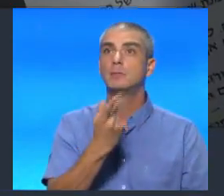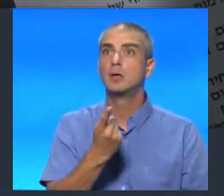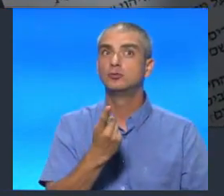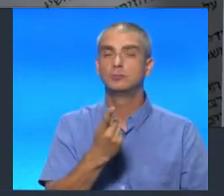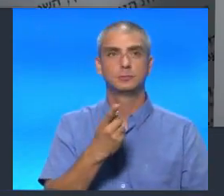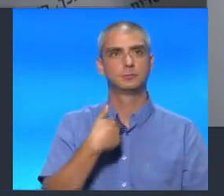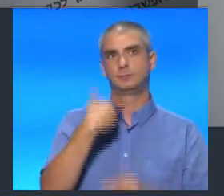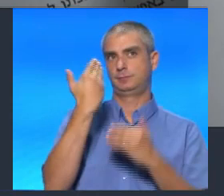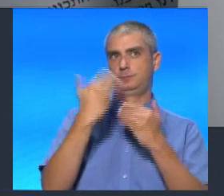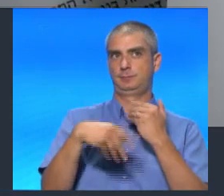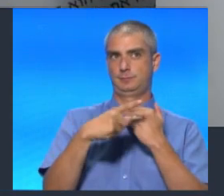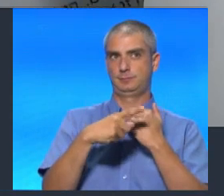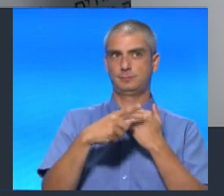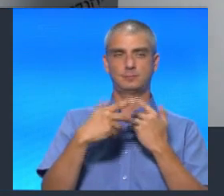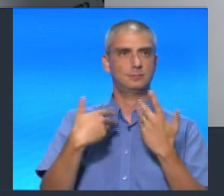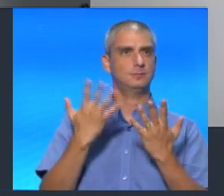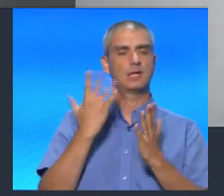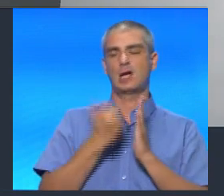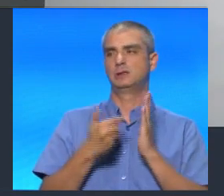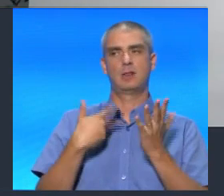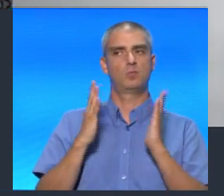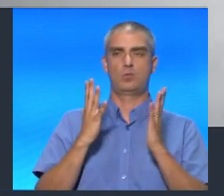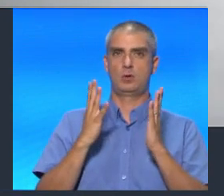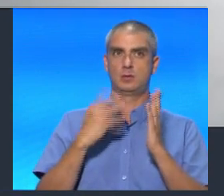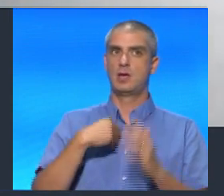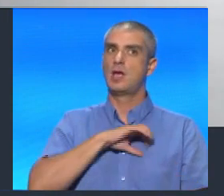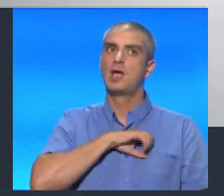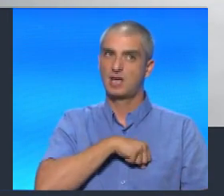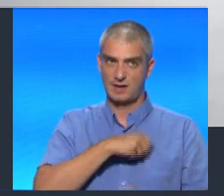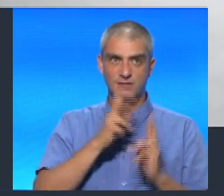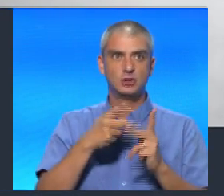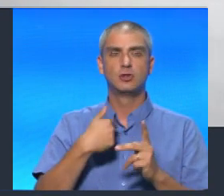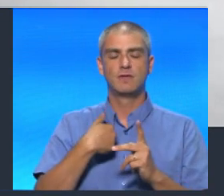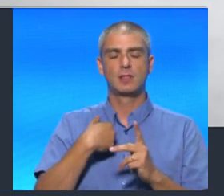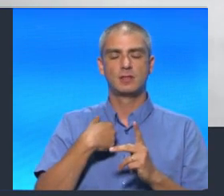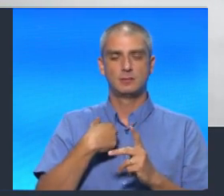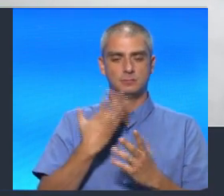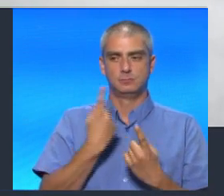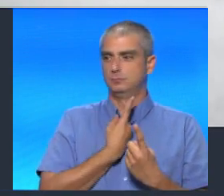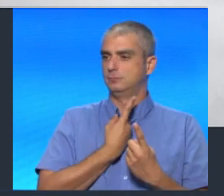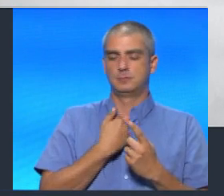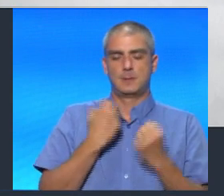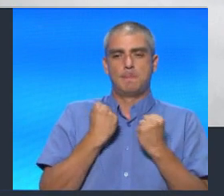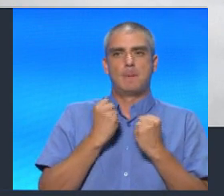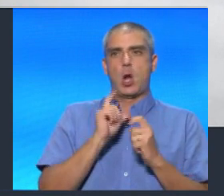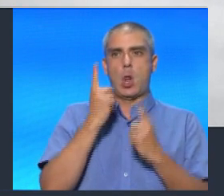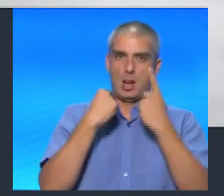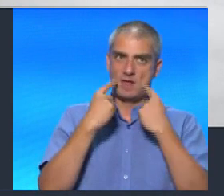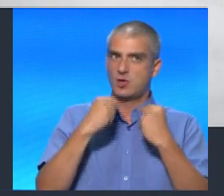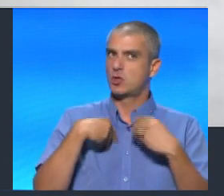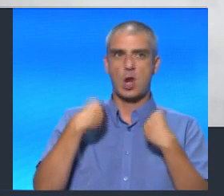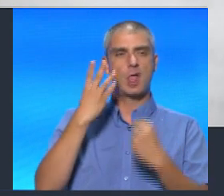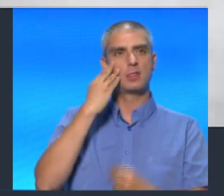אסיים בכך. החוסר מאוד קשה, הכאב נמצא ואני תופסת את עצמי לא לבכות, לא לתת